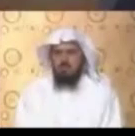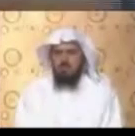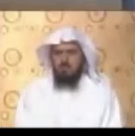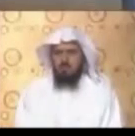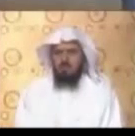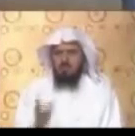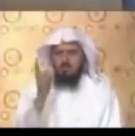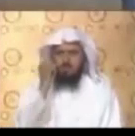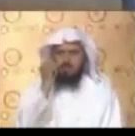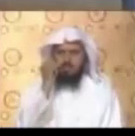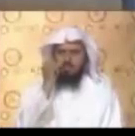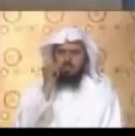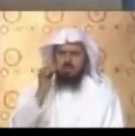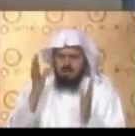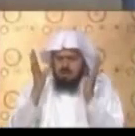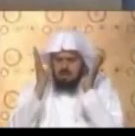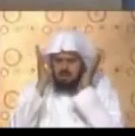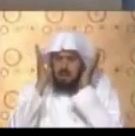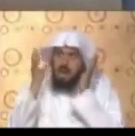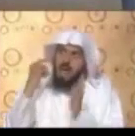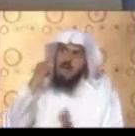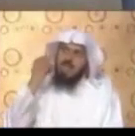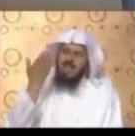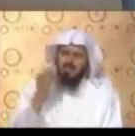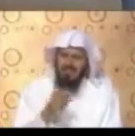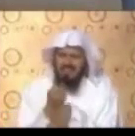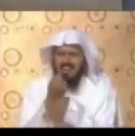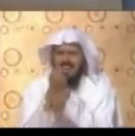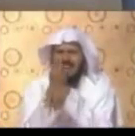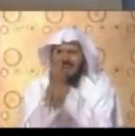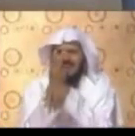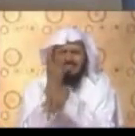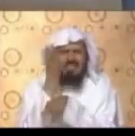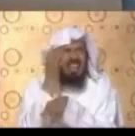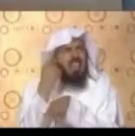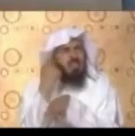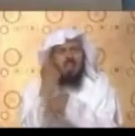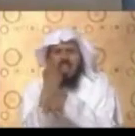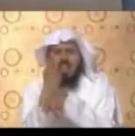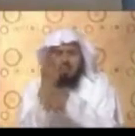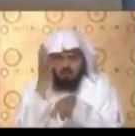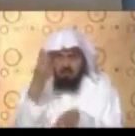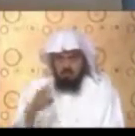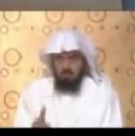الأخ يسأل عن حكم الصلاة قبل الأذان بدقائق، وهل يعيد الصلاة؟